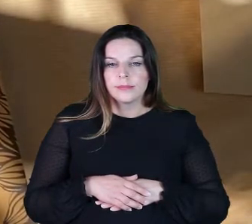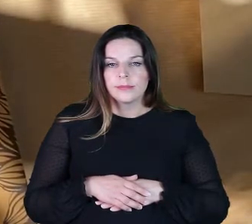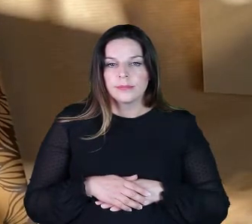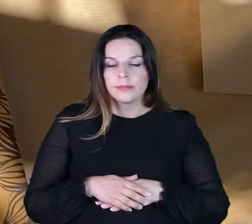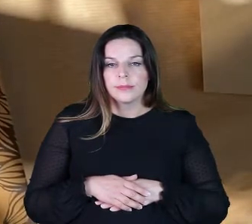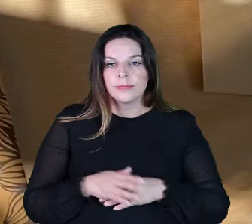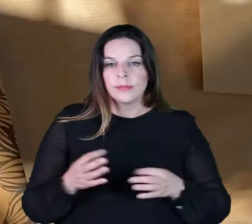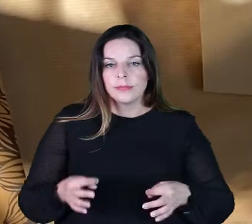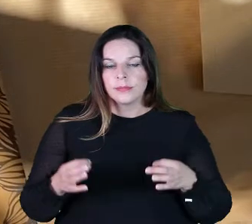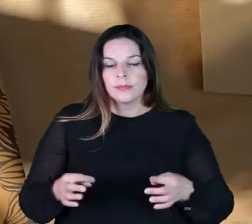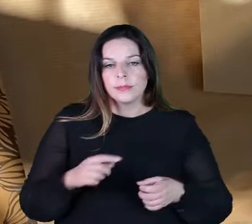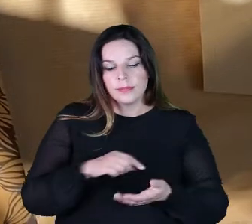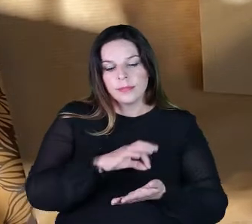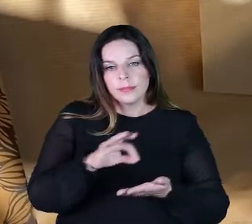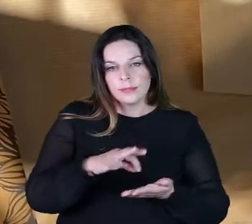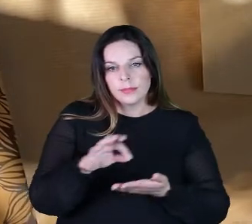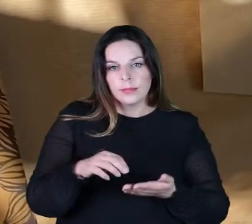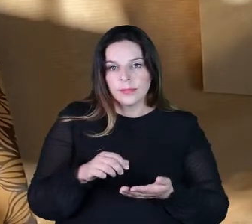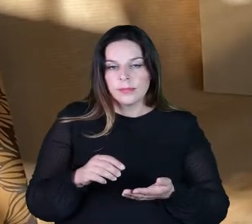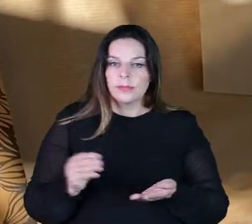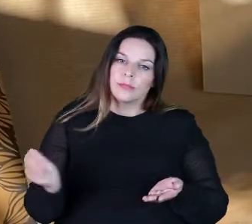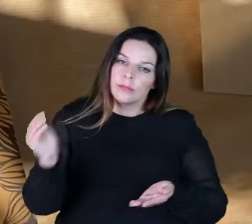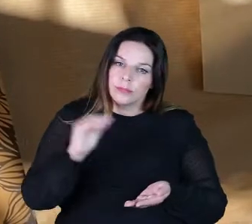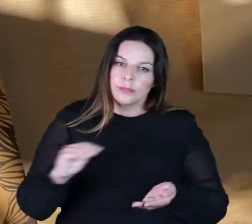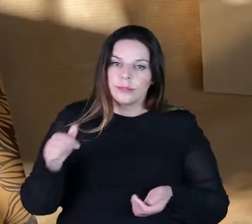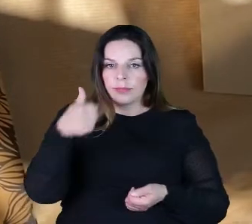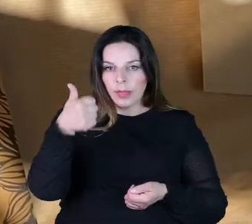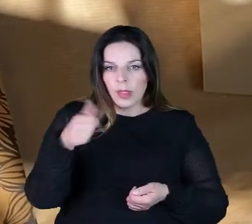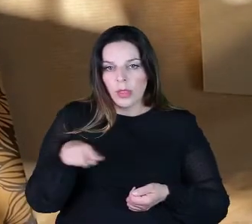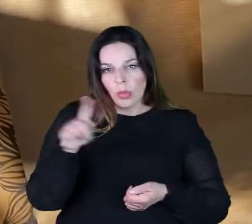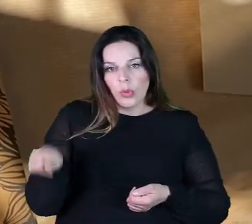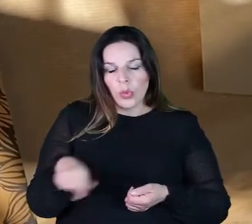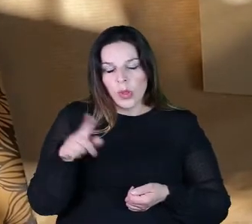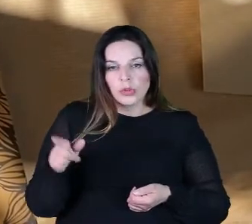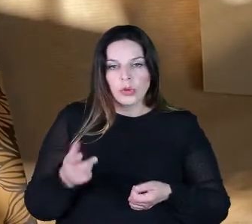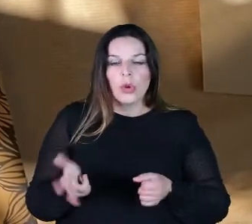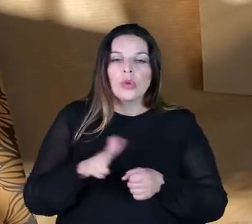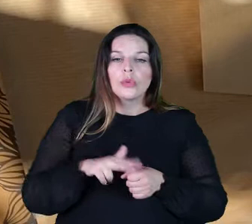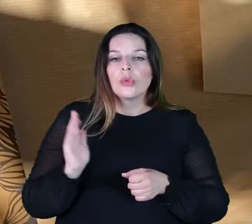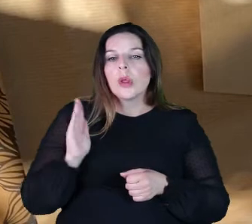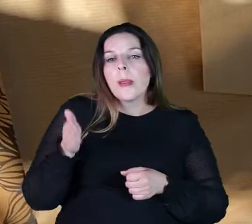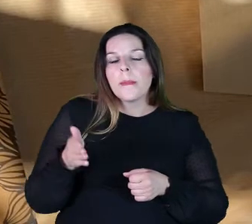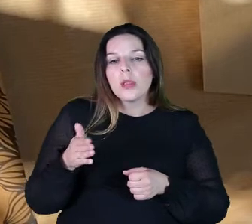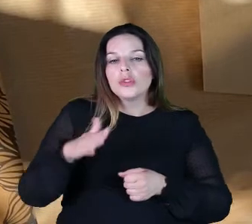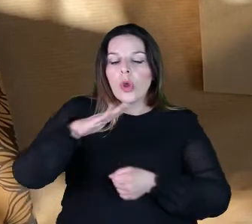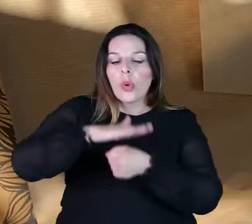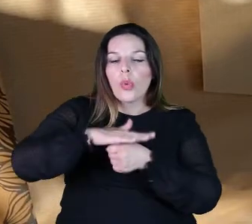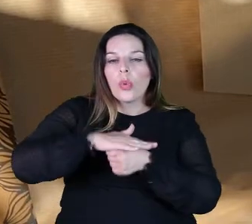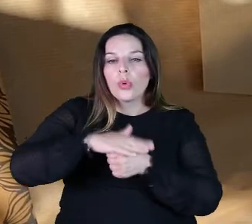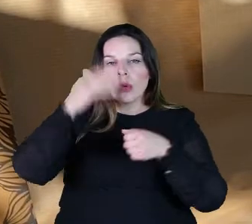Tak, teraz odrysowuję jeszcze jedno kółeczko, które będzie